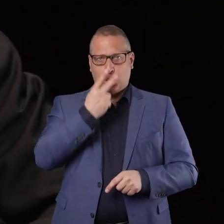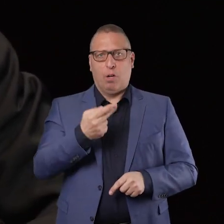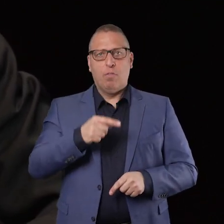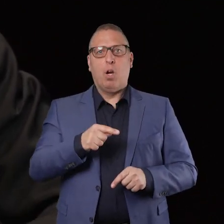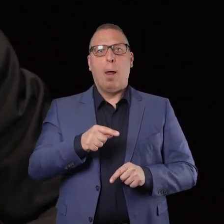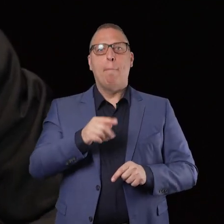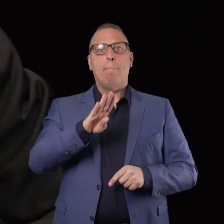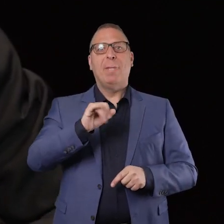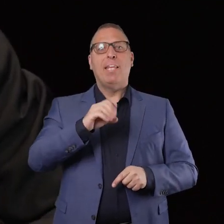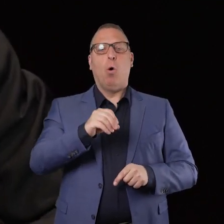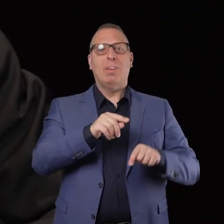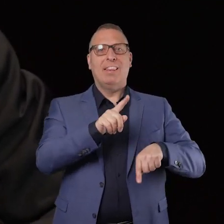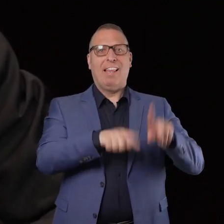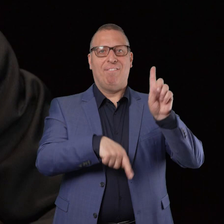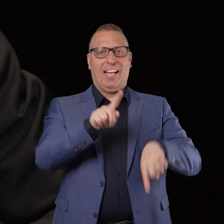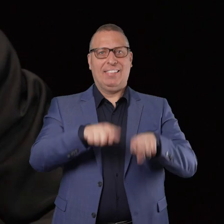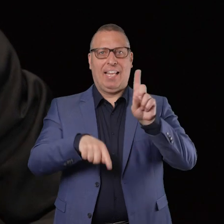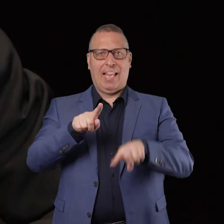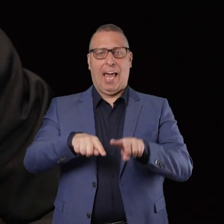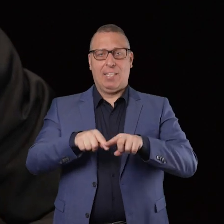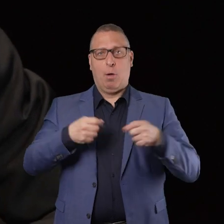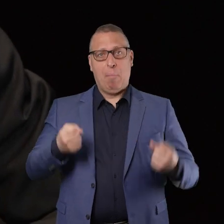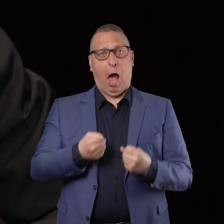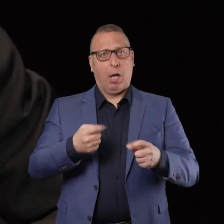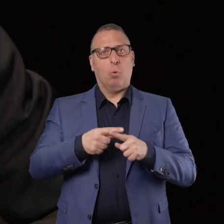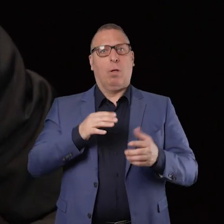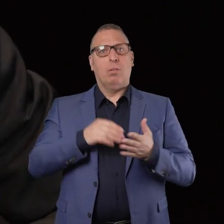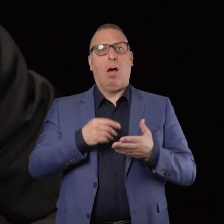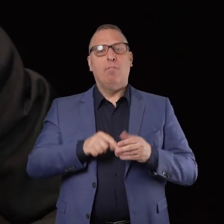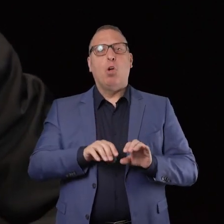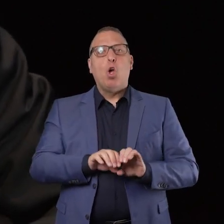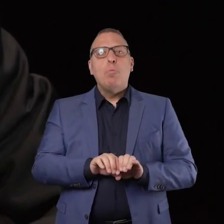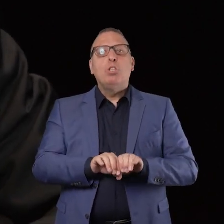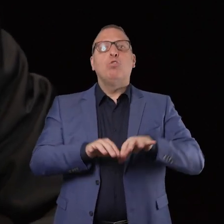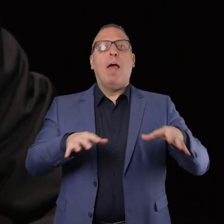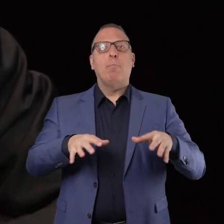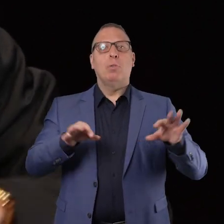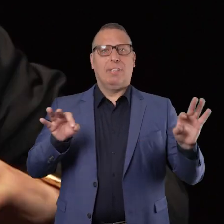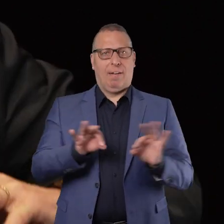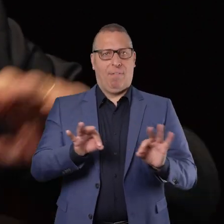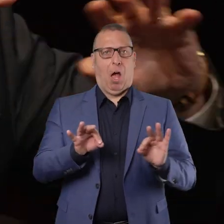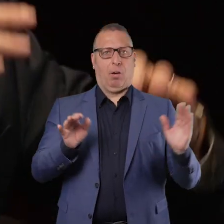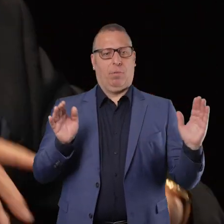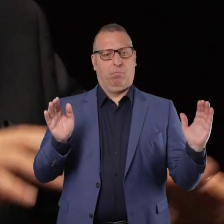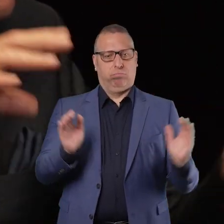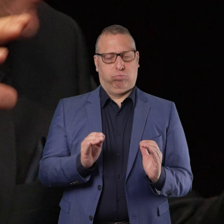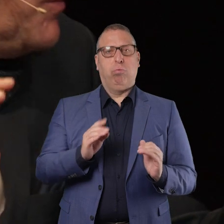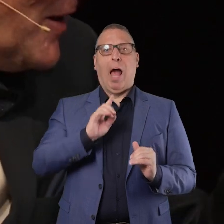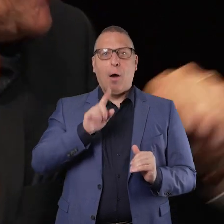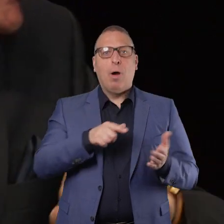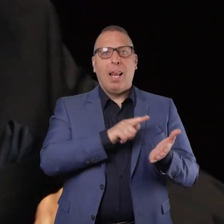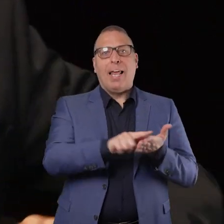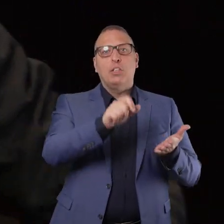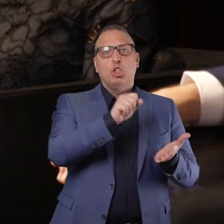schauen, etwas für Biodiversität zu tun, aber auch etwas, damit Überschwemmungsgefahr kleiner wird, auch